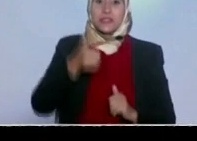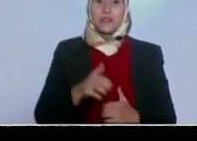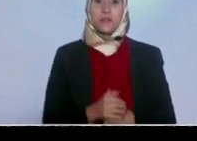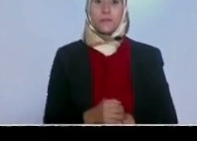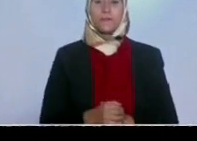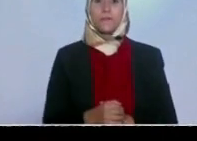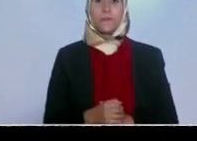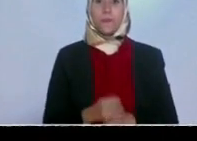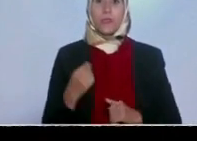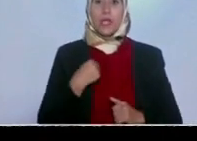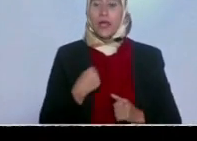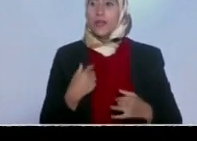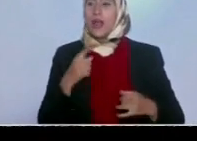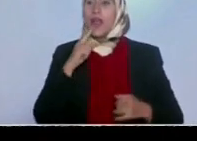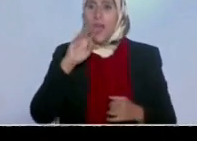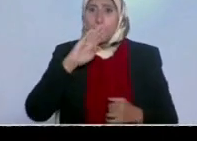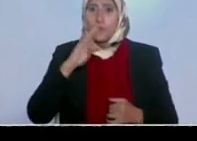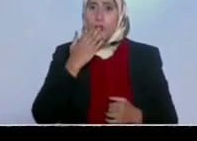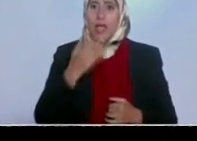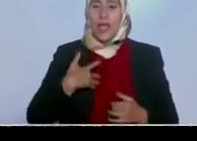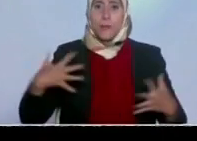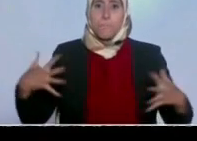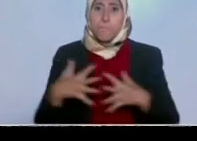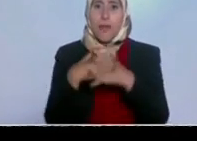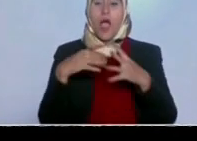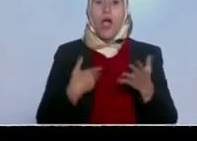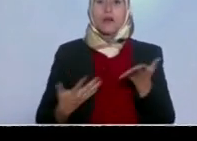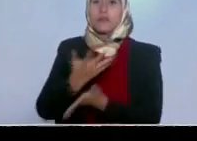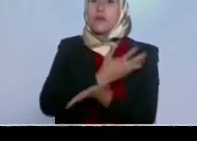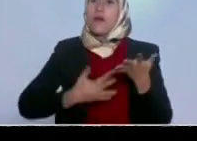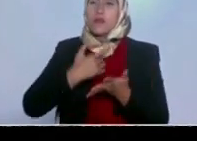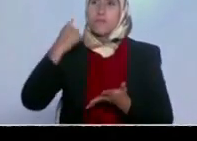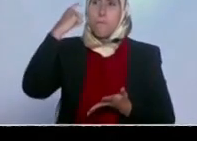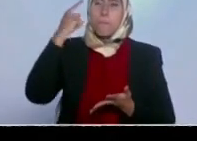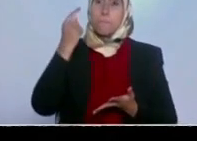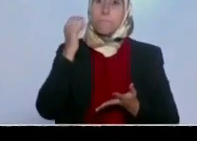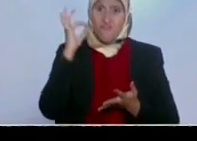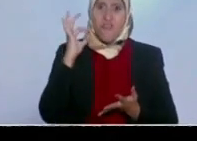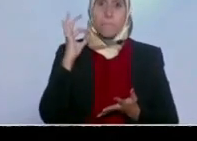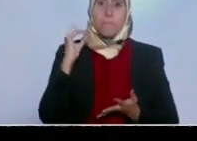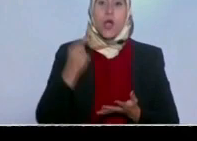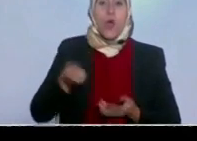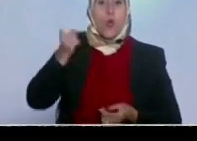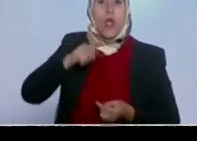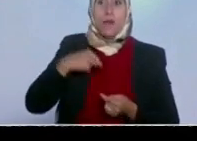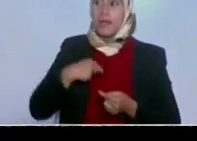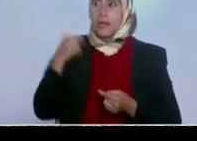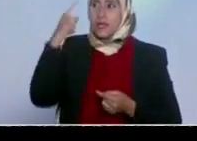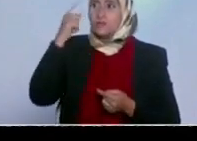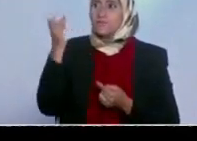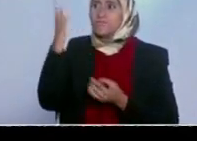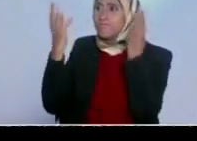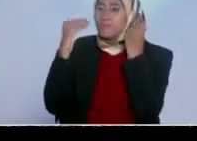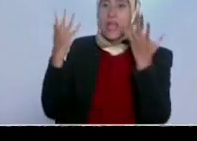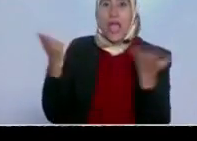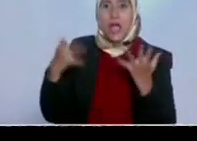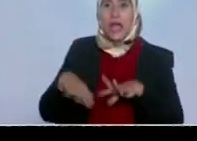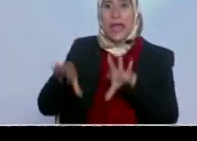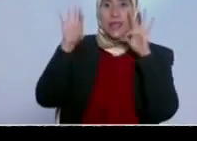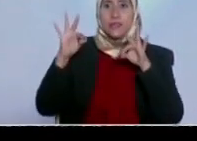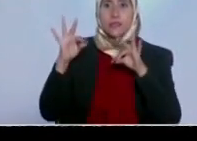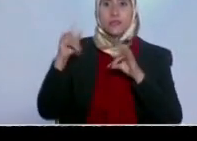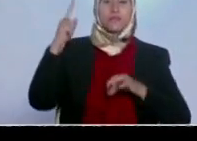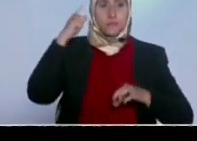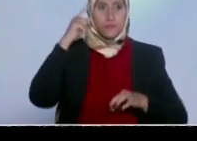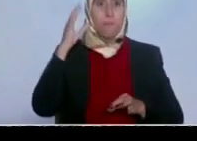مع إدارة متفهمة، إدارة بتستوعب الأفكار الجديدة، وبالتالي ده ساعد إن الواحد يتميز